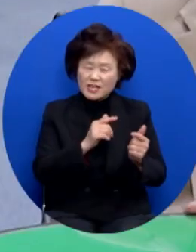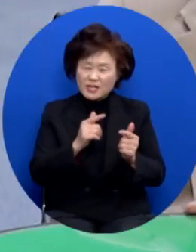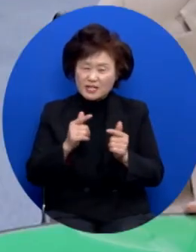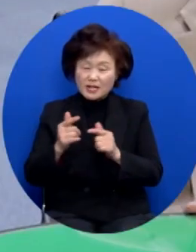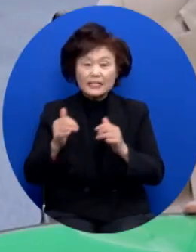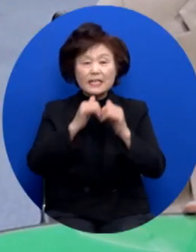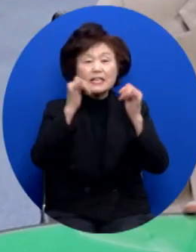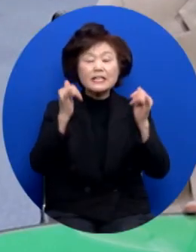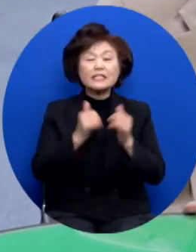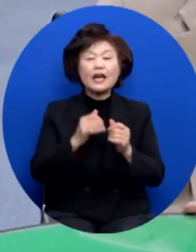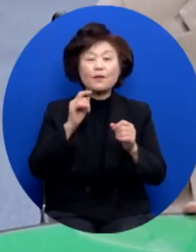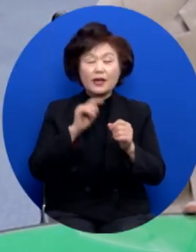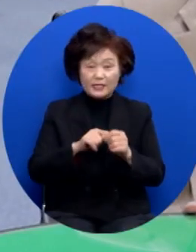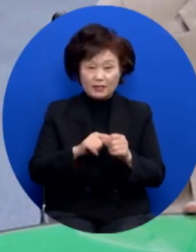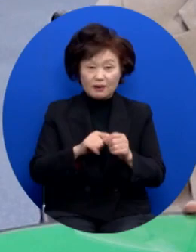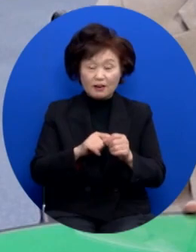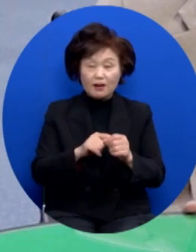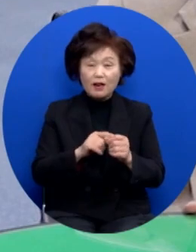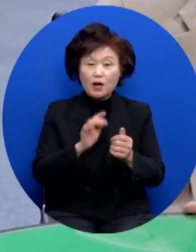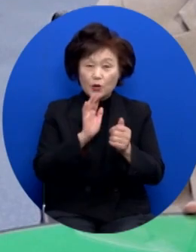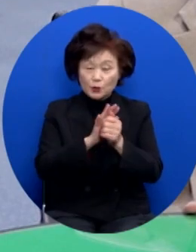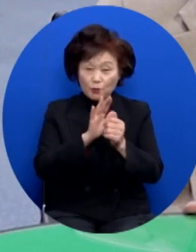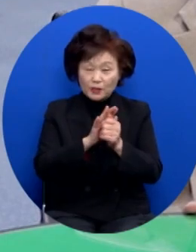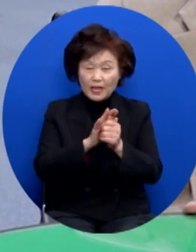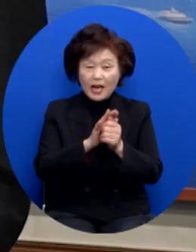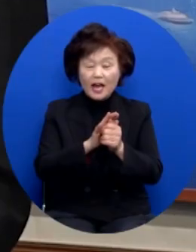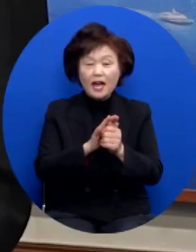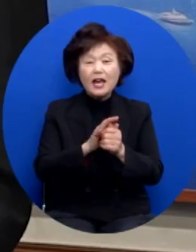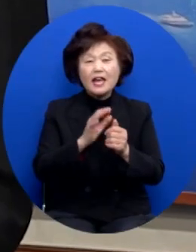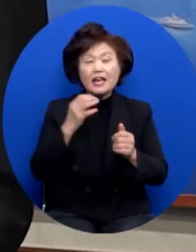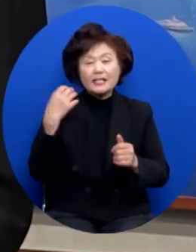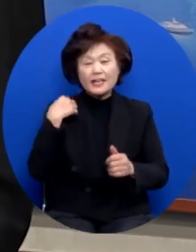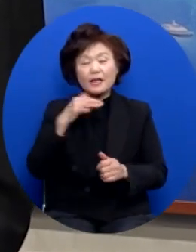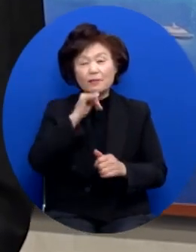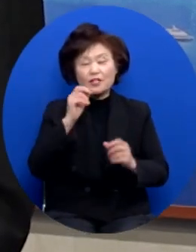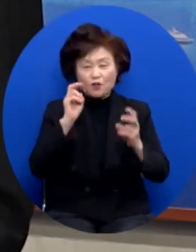공헌 사업을 통해 믿음의 기업의 책임 경영 강화에도 힘쓰고 있습니다